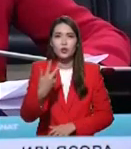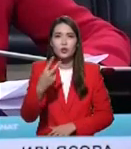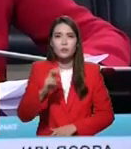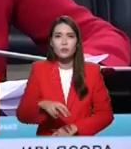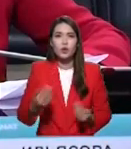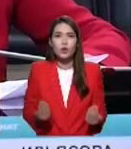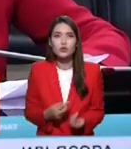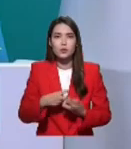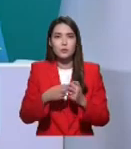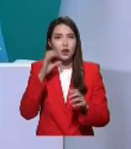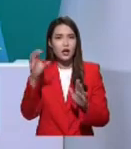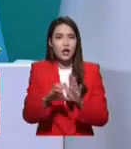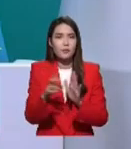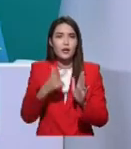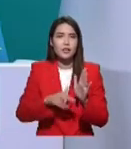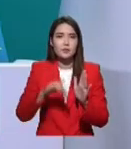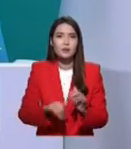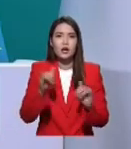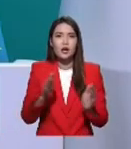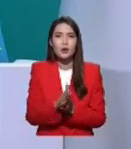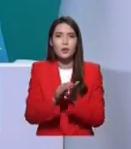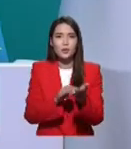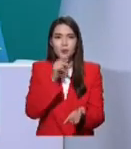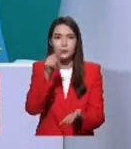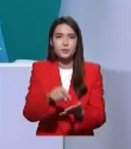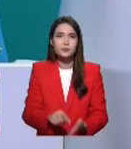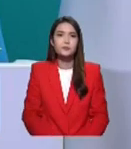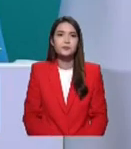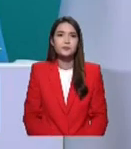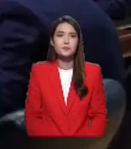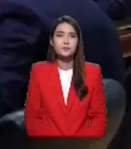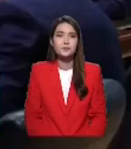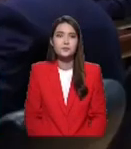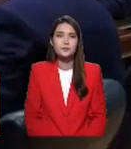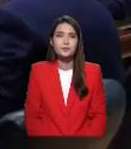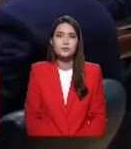тұрғынның мәселесі тыңдалған. 80 мыңнан астам өтініш түскен.